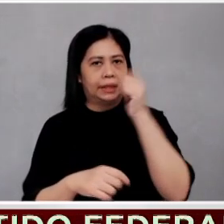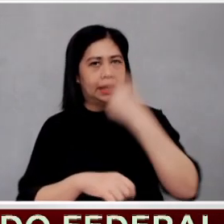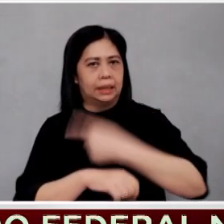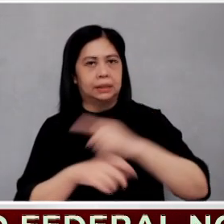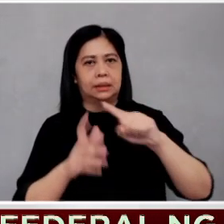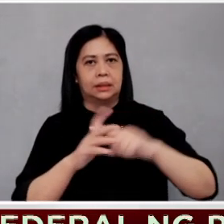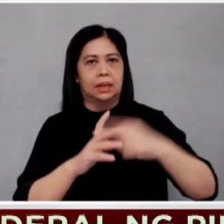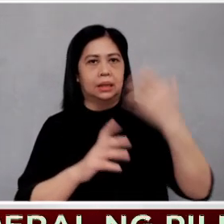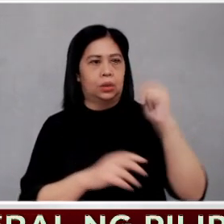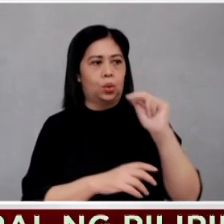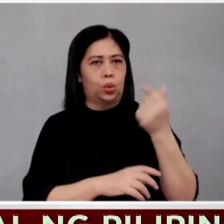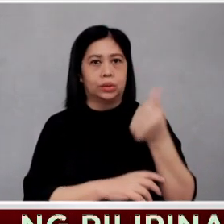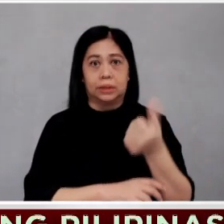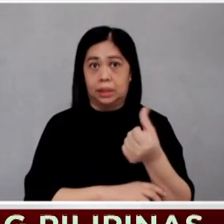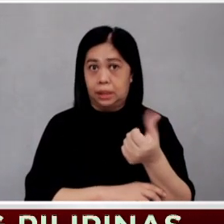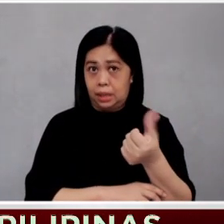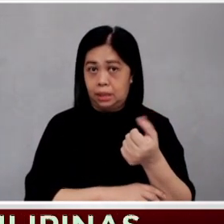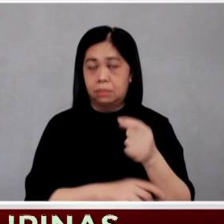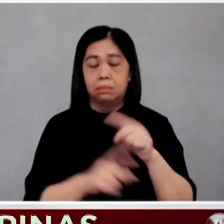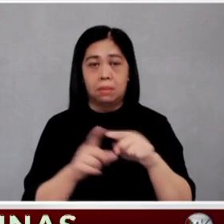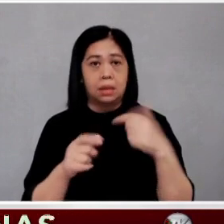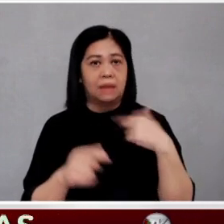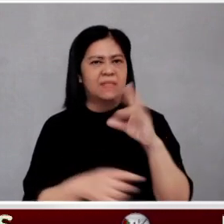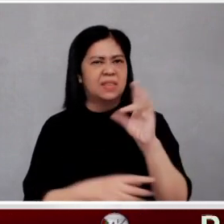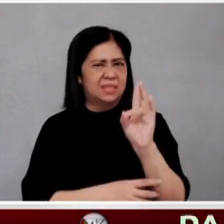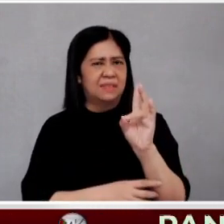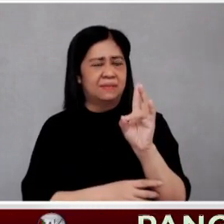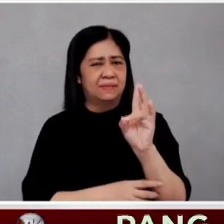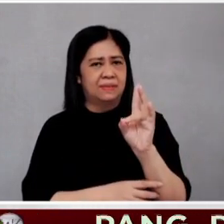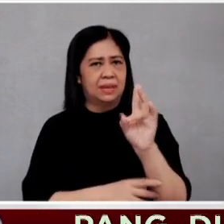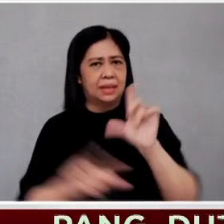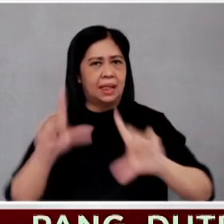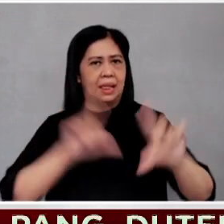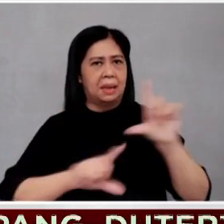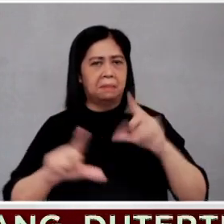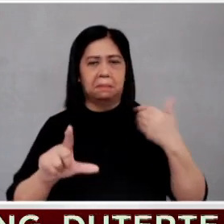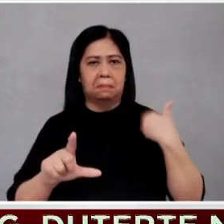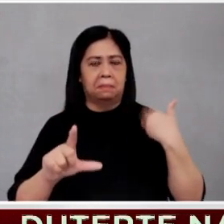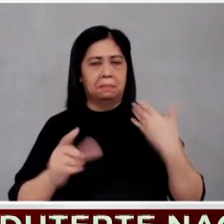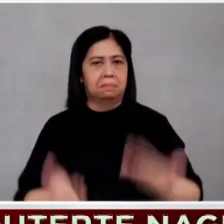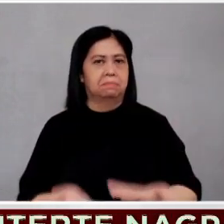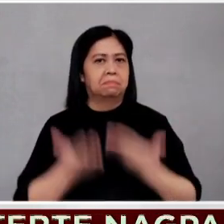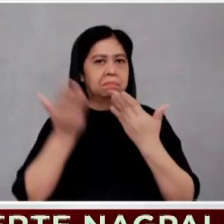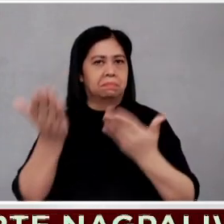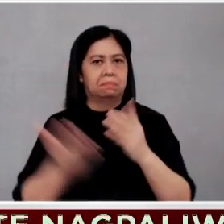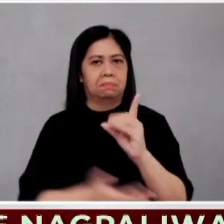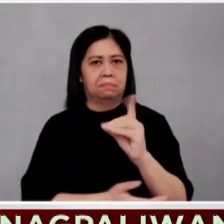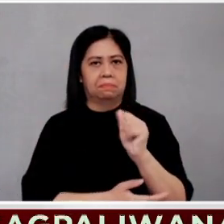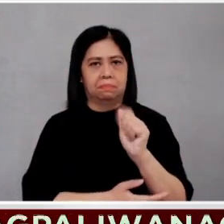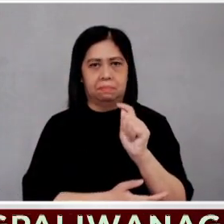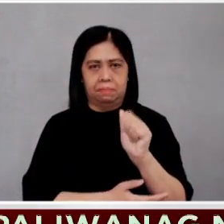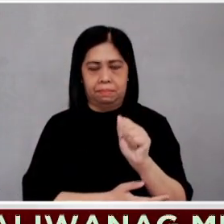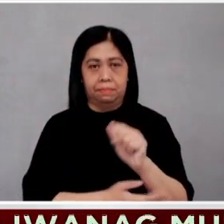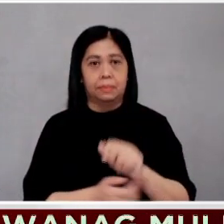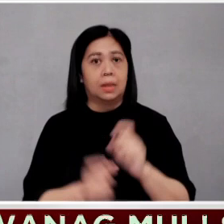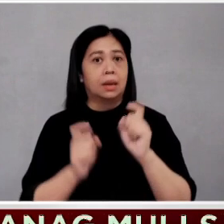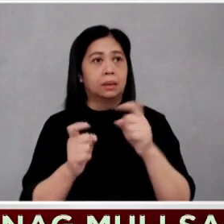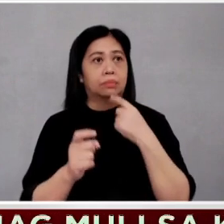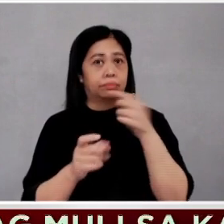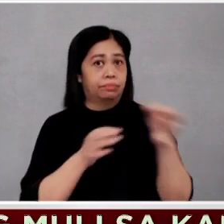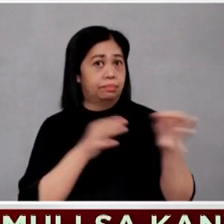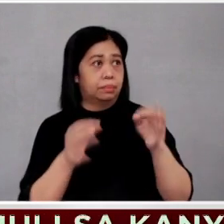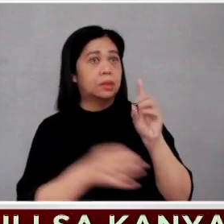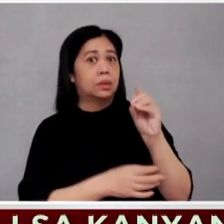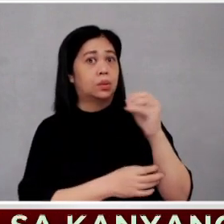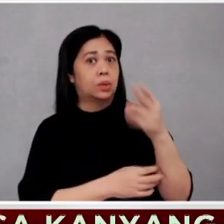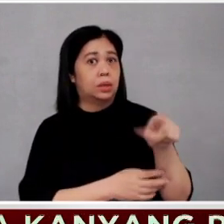noong August 10. Bagamat may 7 na laboratorio ang hindi nakapagsuwite ng kanilang datos. Agad ding nilinaw ng DOH na